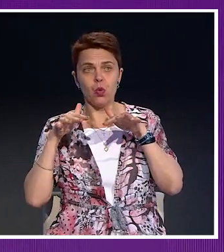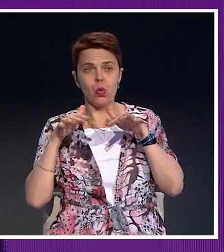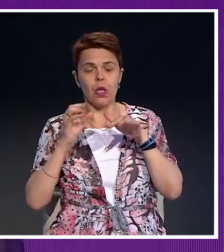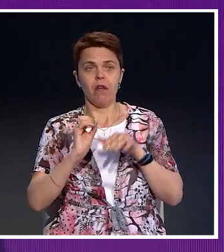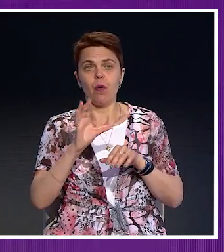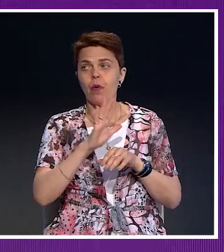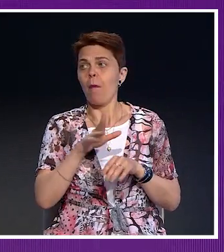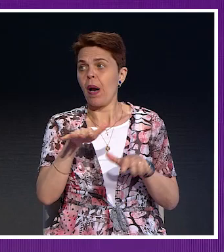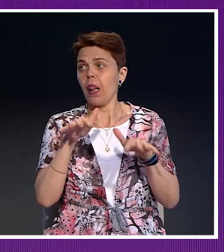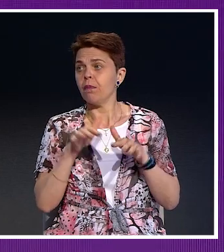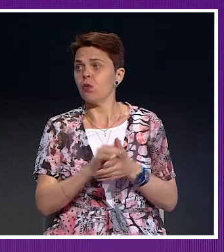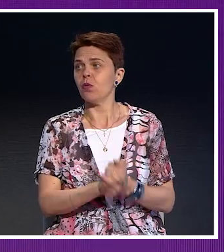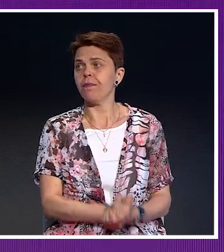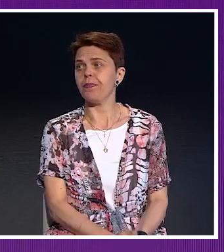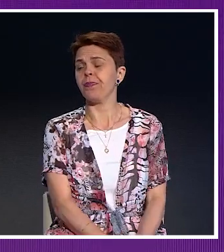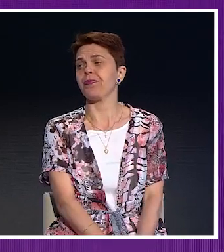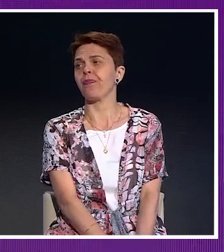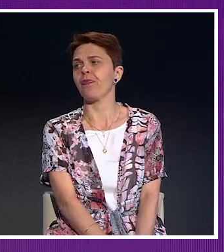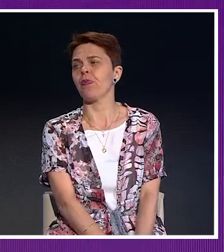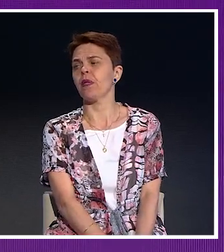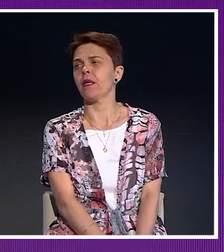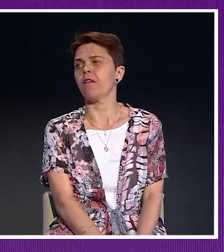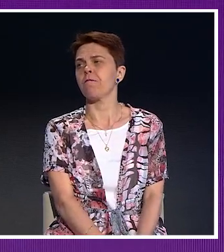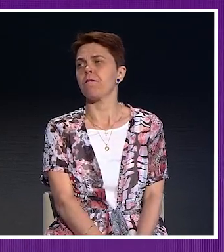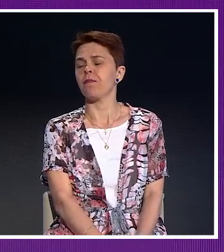зараз можемо його подивитися. Прошу.